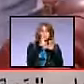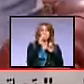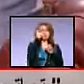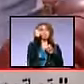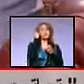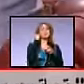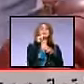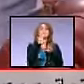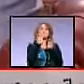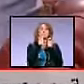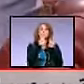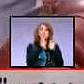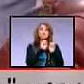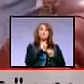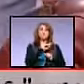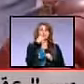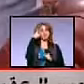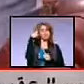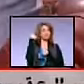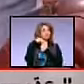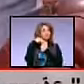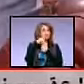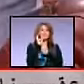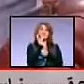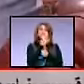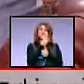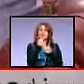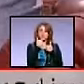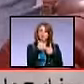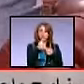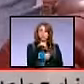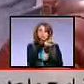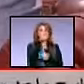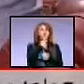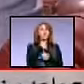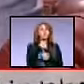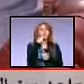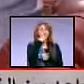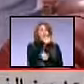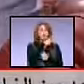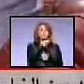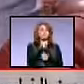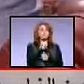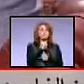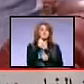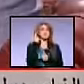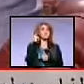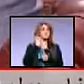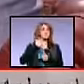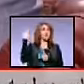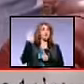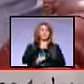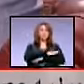ليك بصماتك والناس بتقدرك. الحمد لله. وإنسان سيرتك الذاتية محترمة